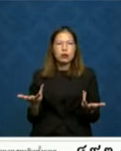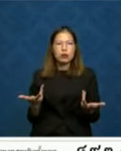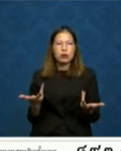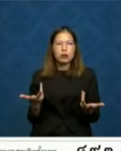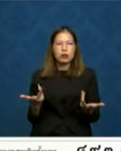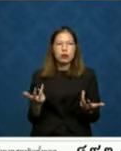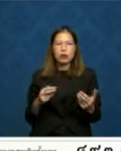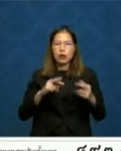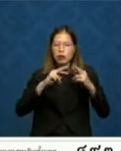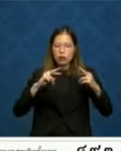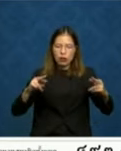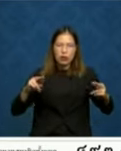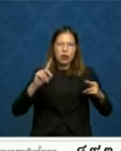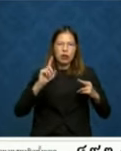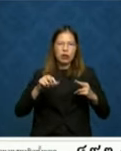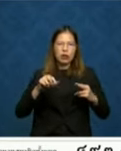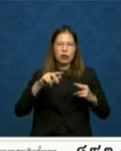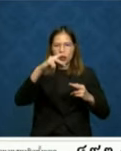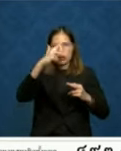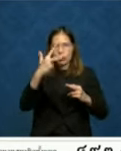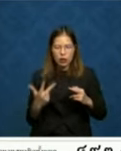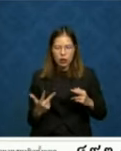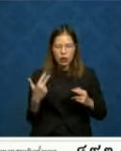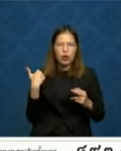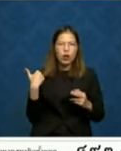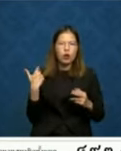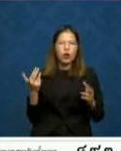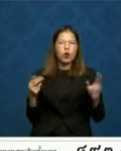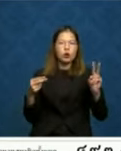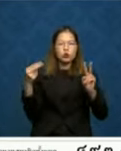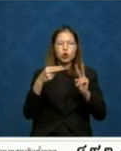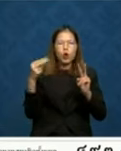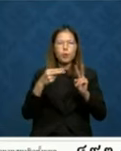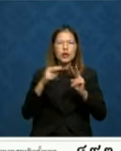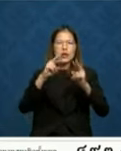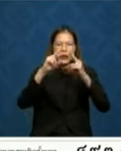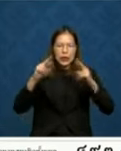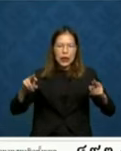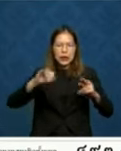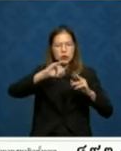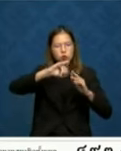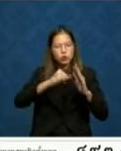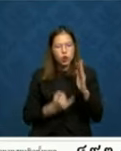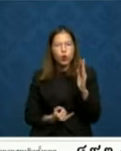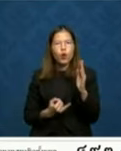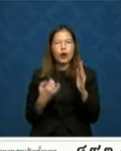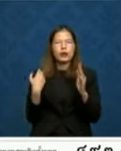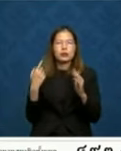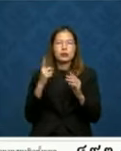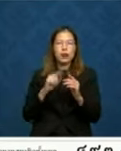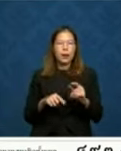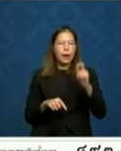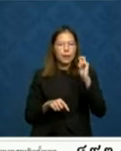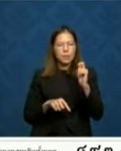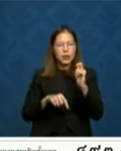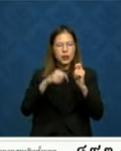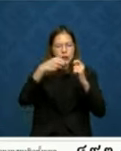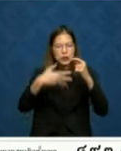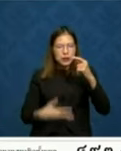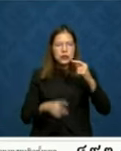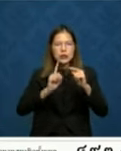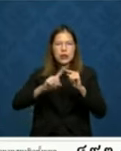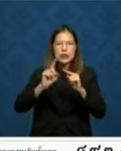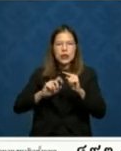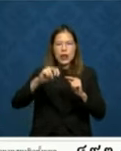ร้านกัญชามีร่วม 20,000 ร้านนะครับทั่วประเทศทุกจังหวัดทุกอำเภอใบกัญชาสี